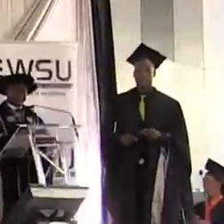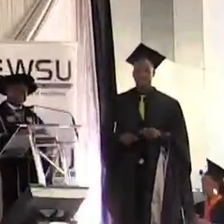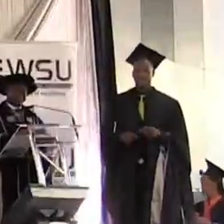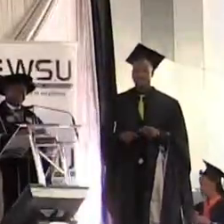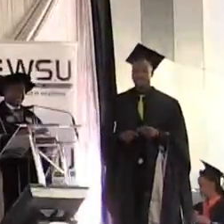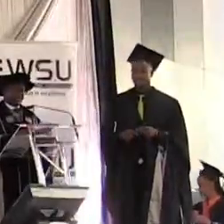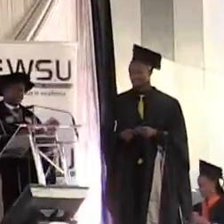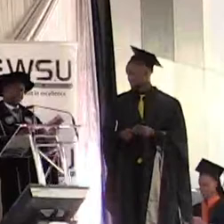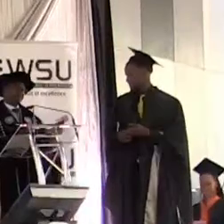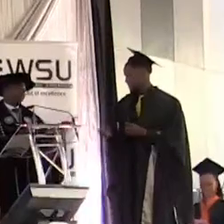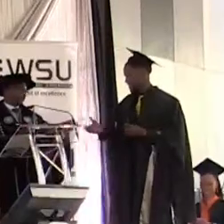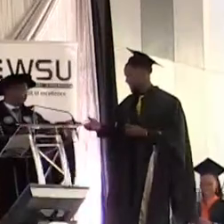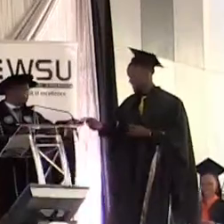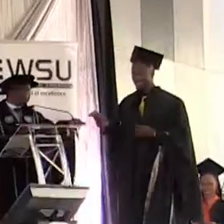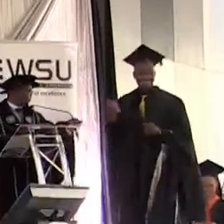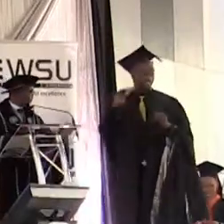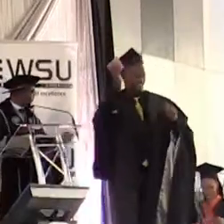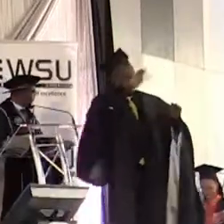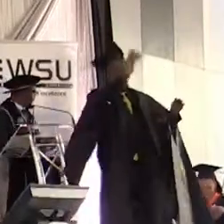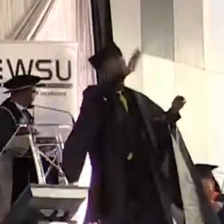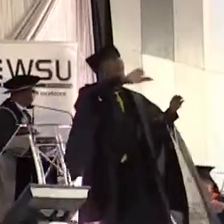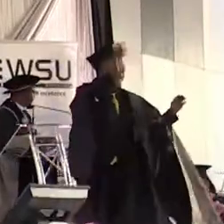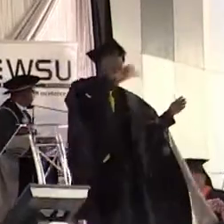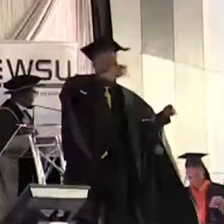Denyetwa Mpumezo.